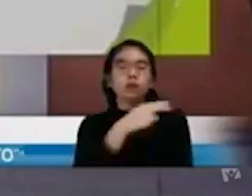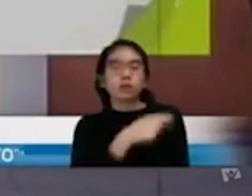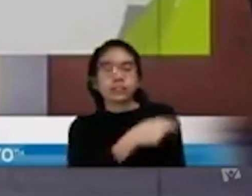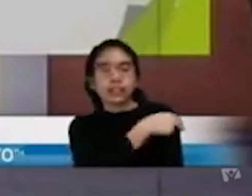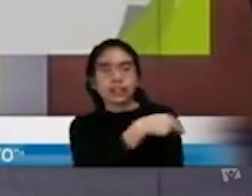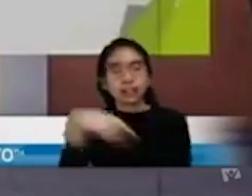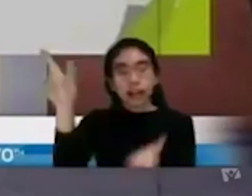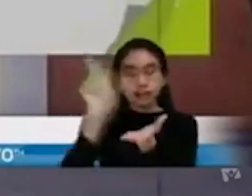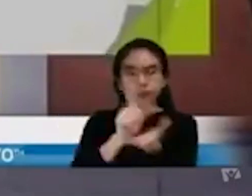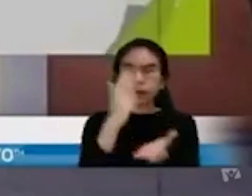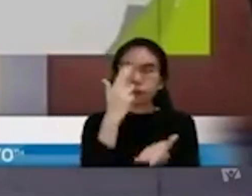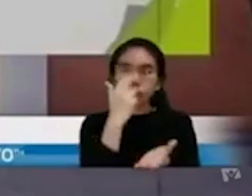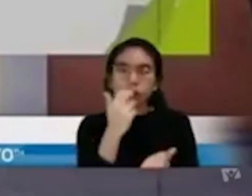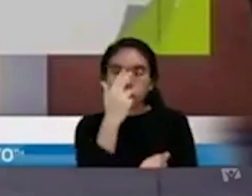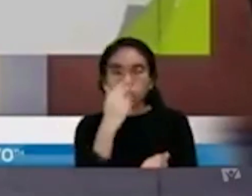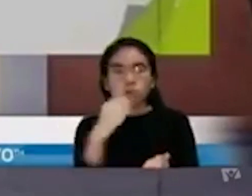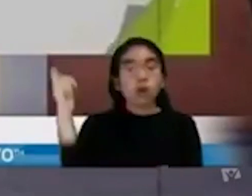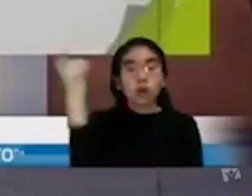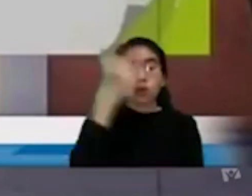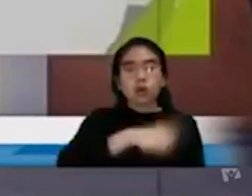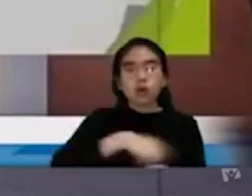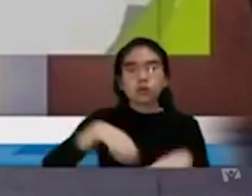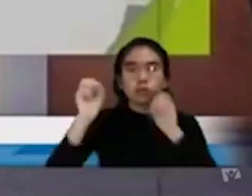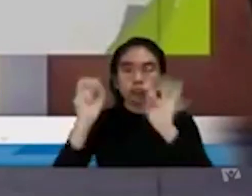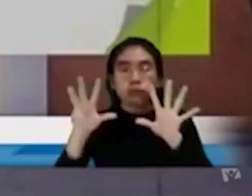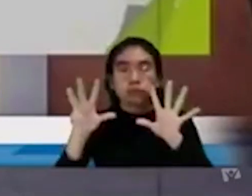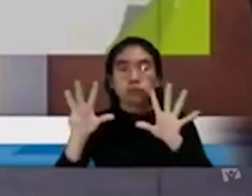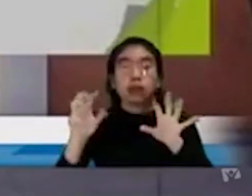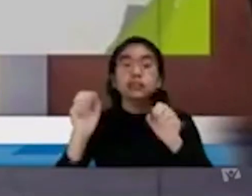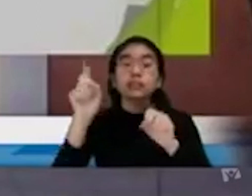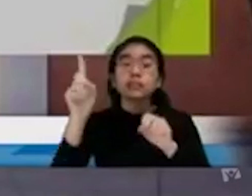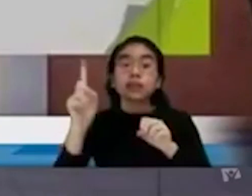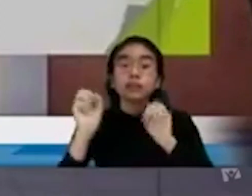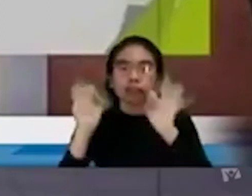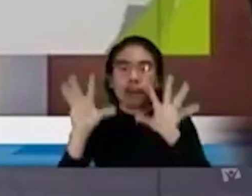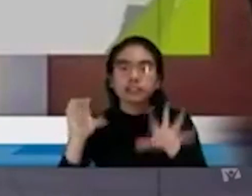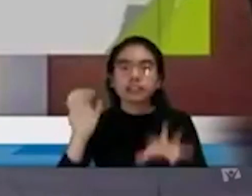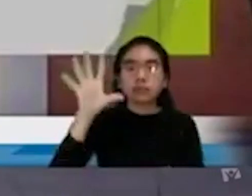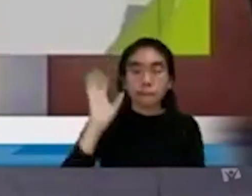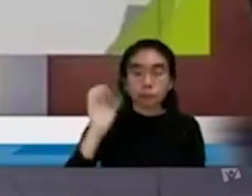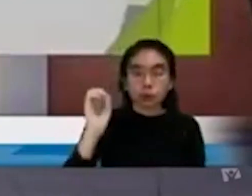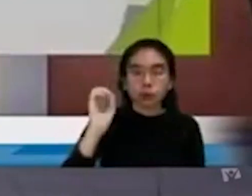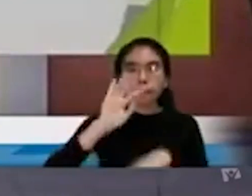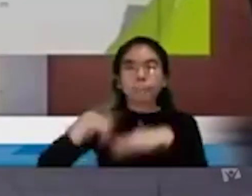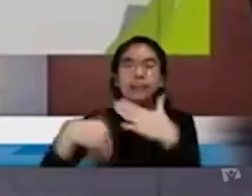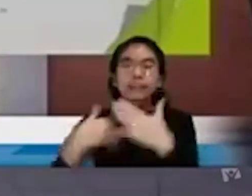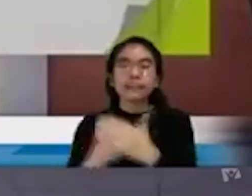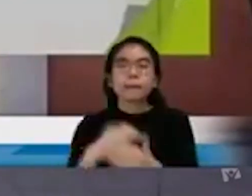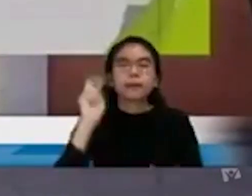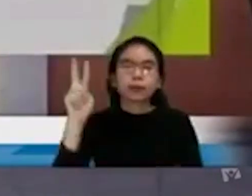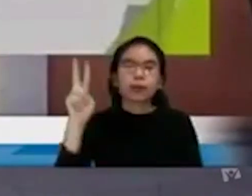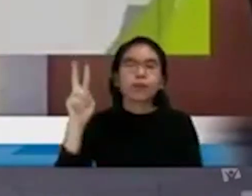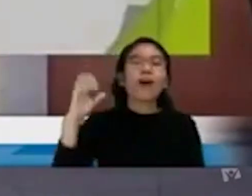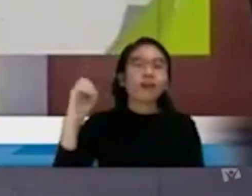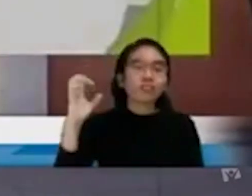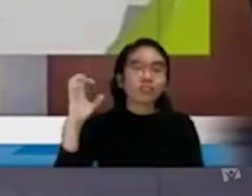1950 sampai 2 Oktober 2020, 70 tahun. Tuhan akan